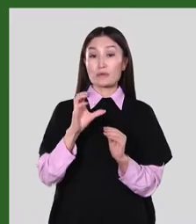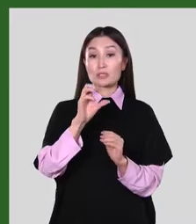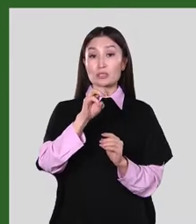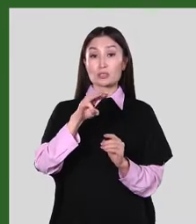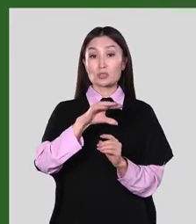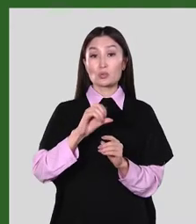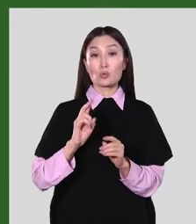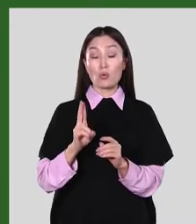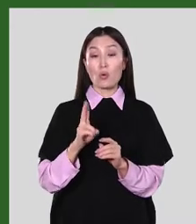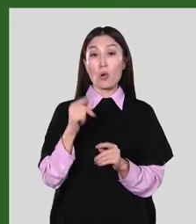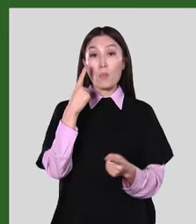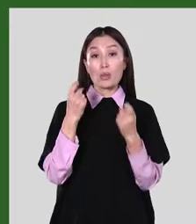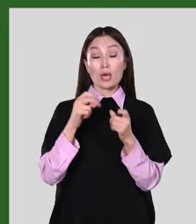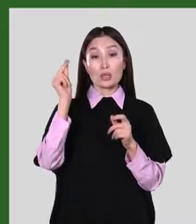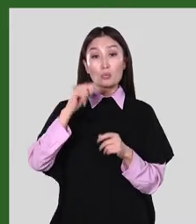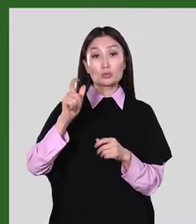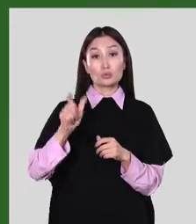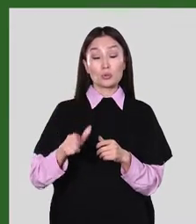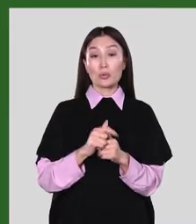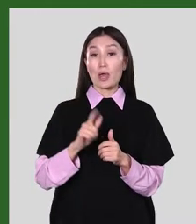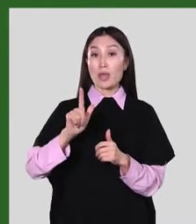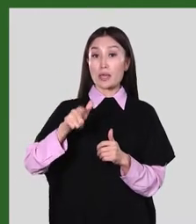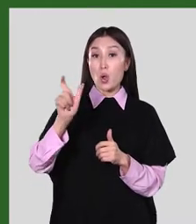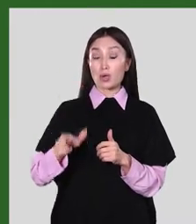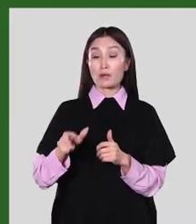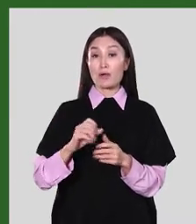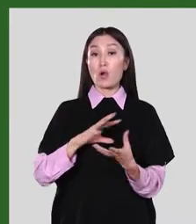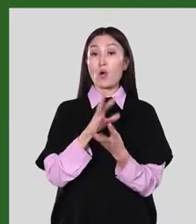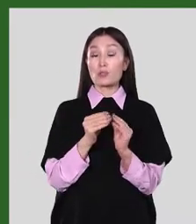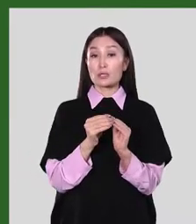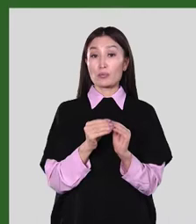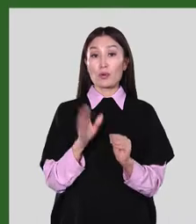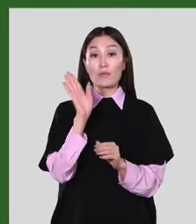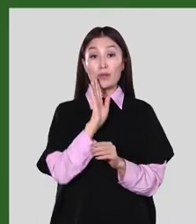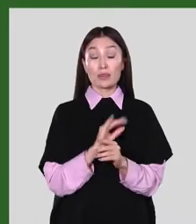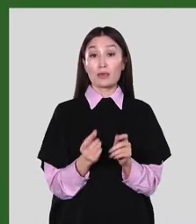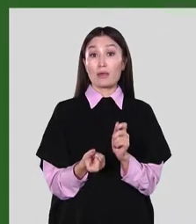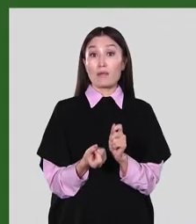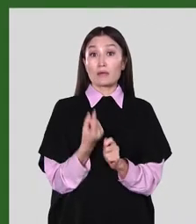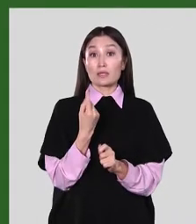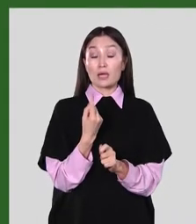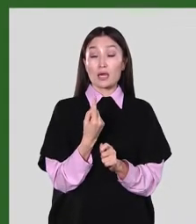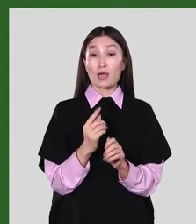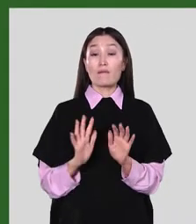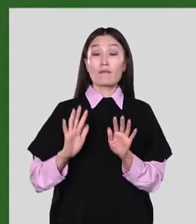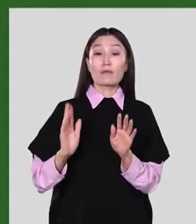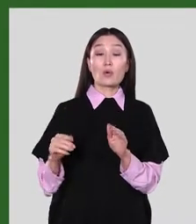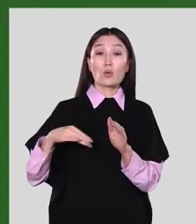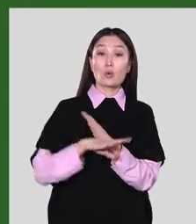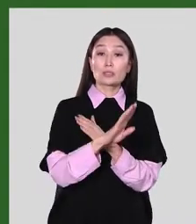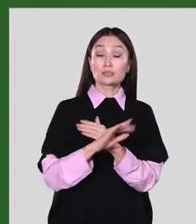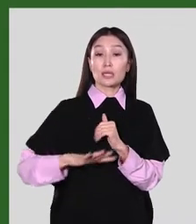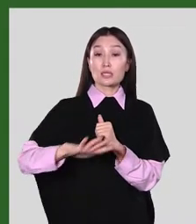по данным ученых географов общий объем воды вытекающих территории кыргызстана